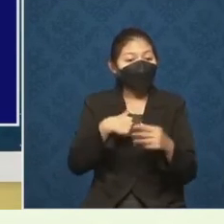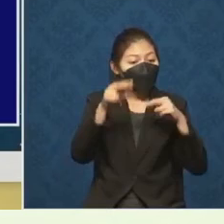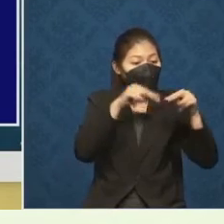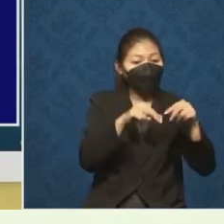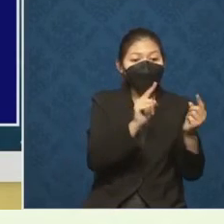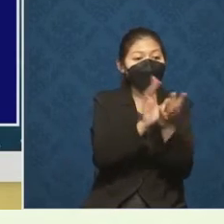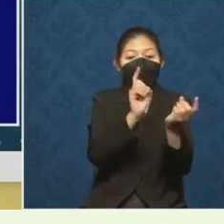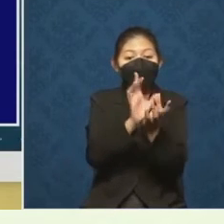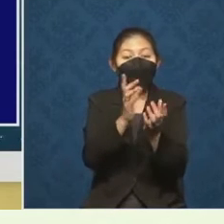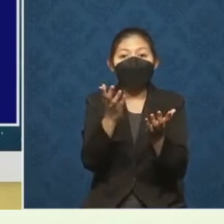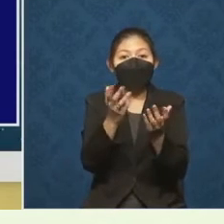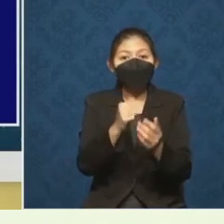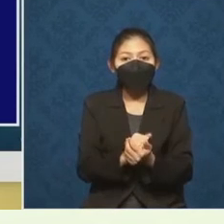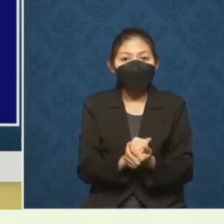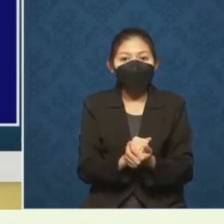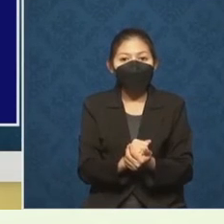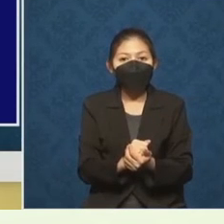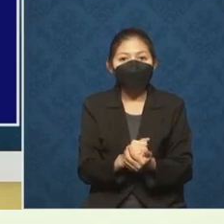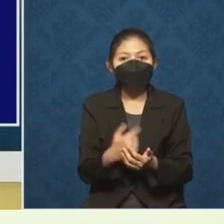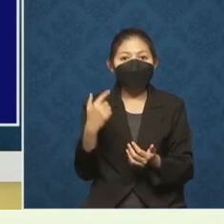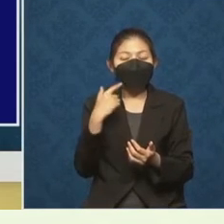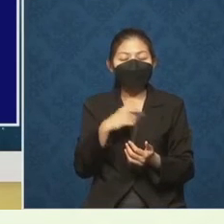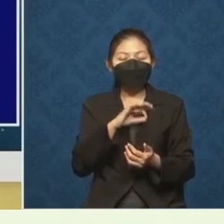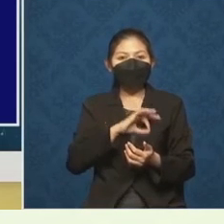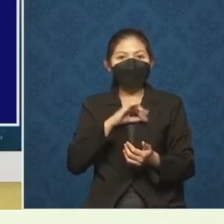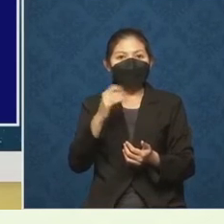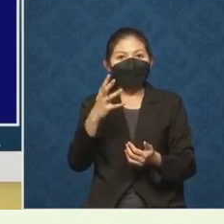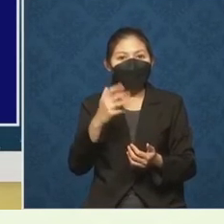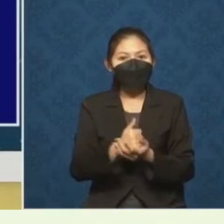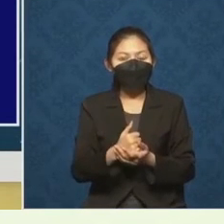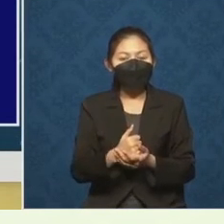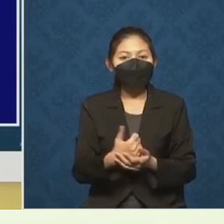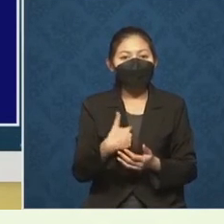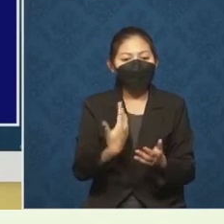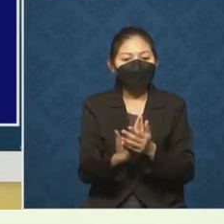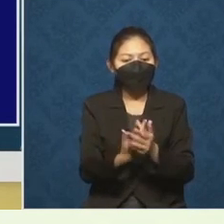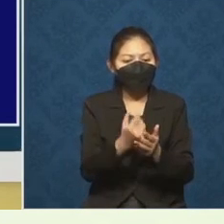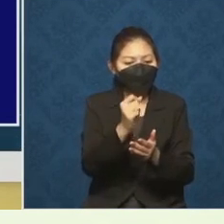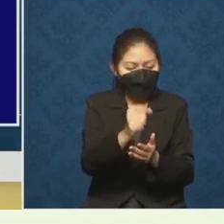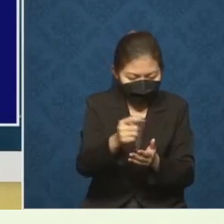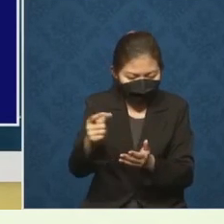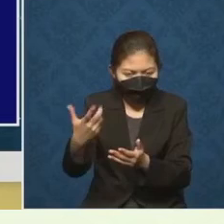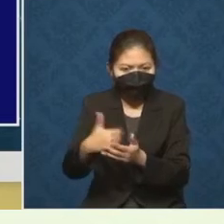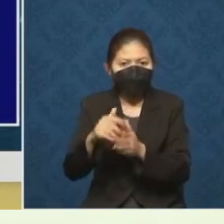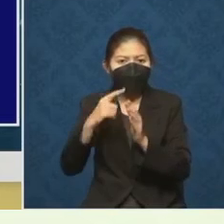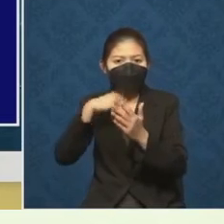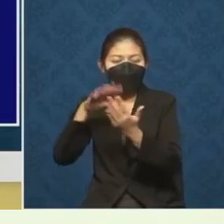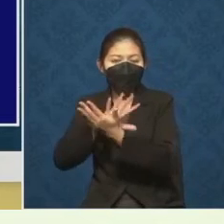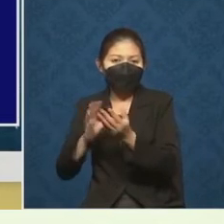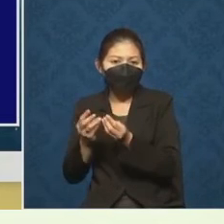มันด้านกันอย่างเงี้ยนะครับแล้วจะให้มันเสียเงินงบประมาณของประเทศชาติไปทำไมนะครับยุบเถอะนะ